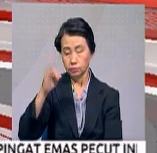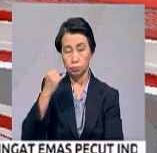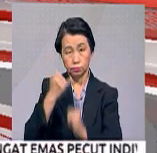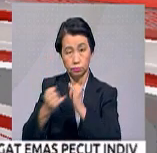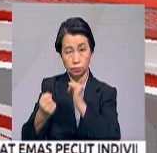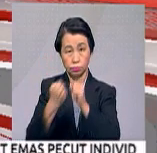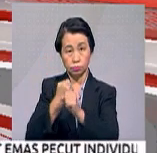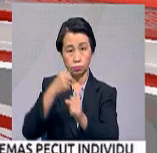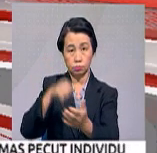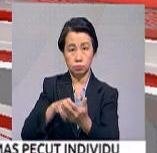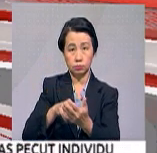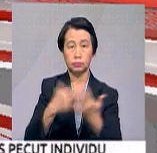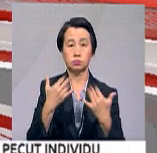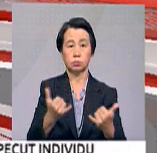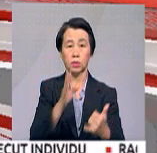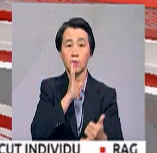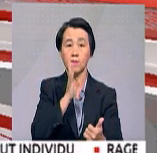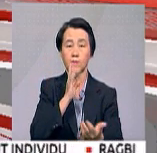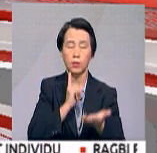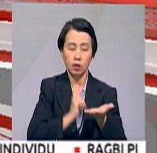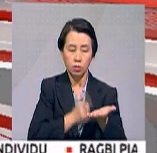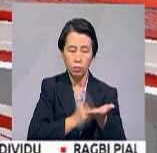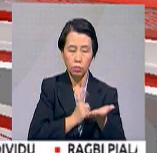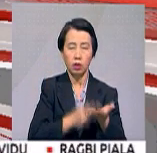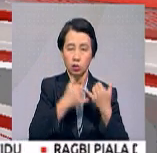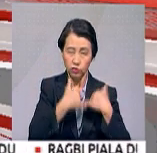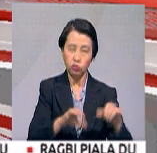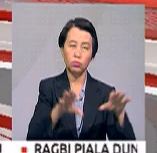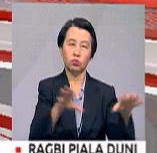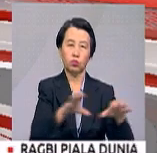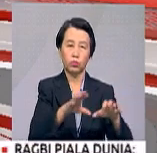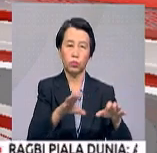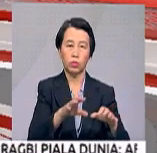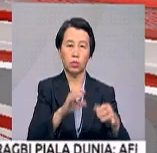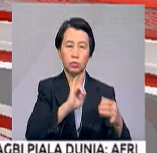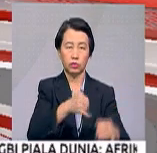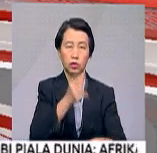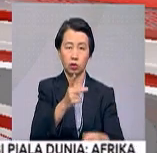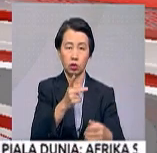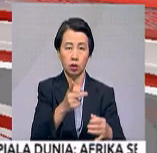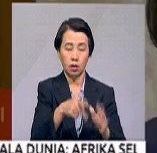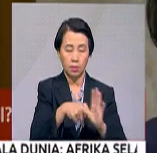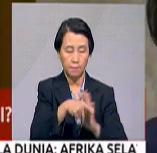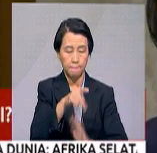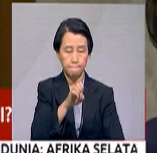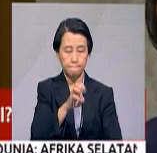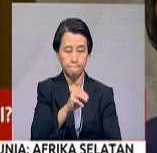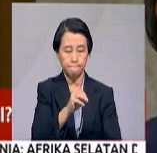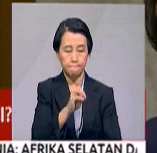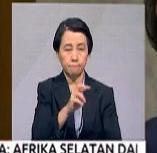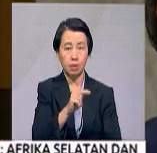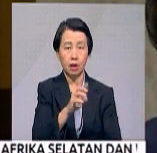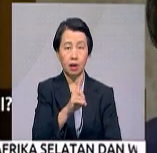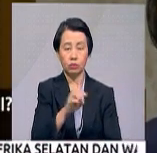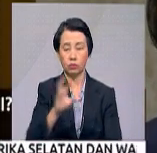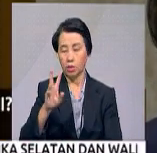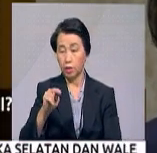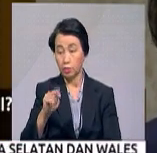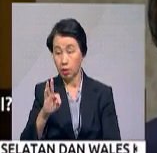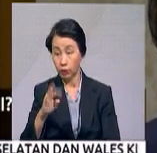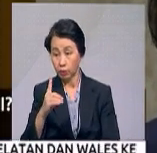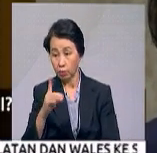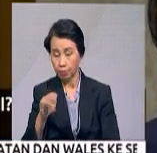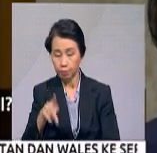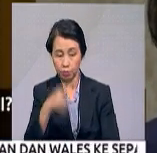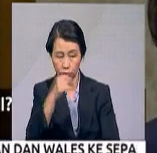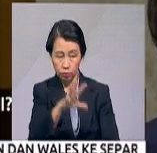ini. Ketika ini katanya rundingan masih dijalankan oleh jawatan kuasa pemandu NFDP bagi memilih individu yang